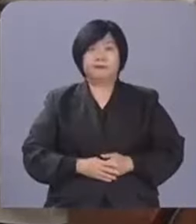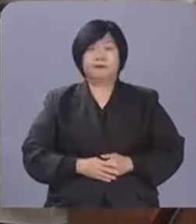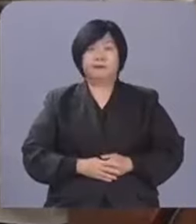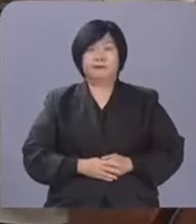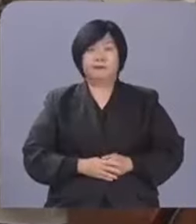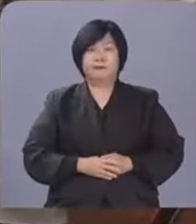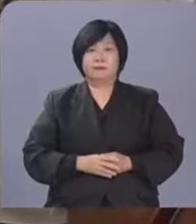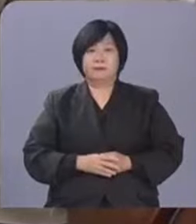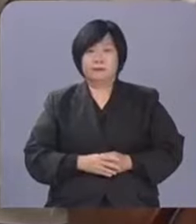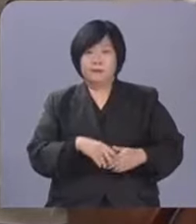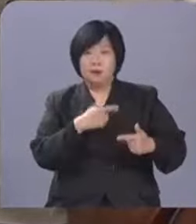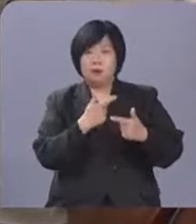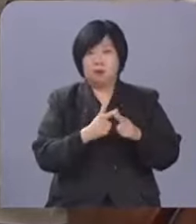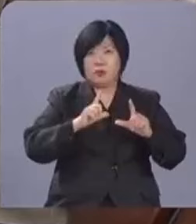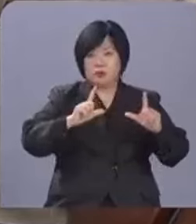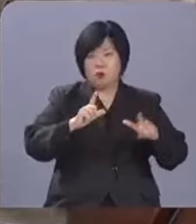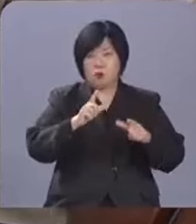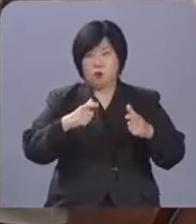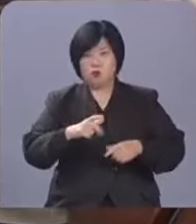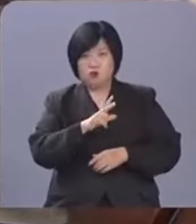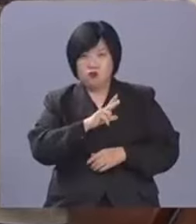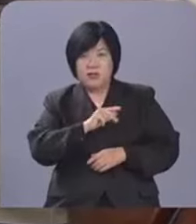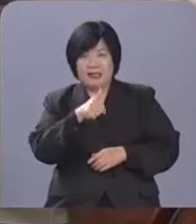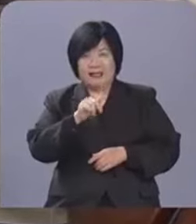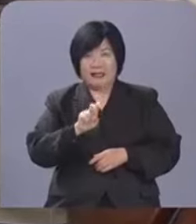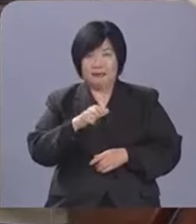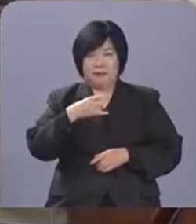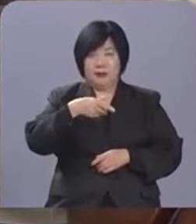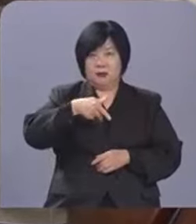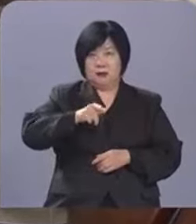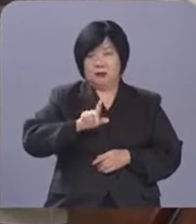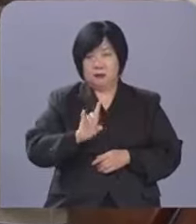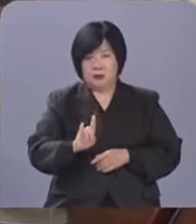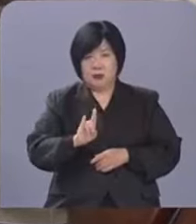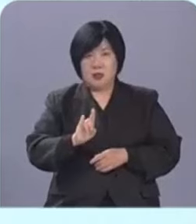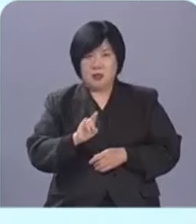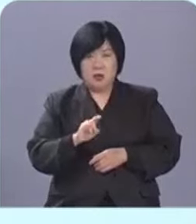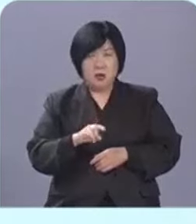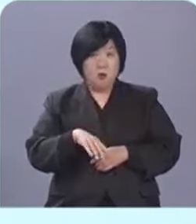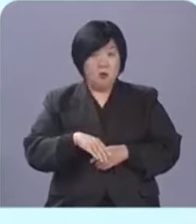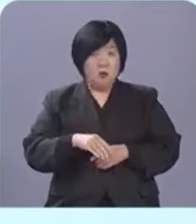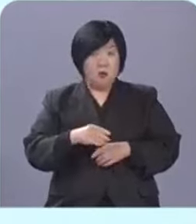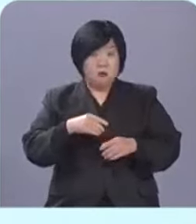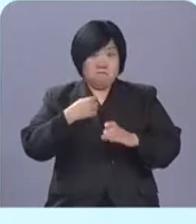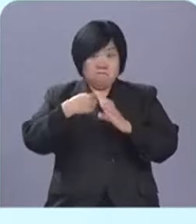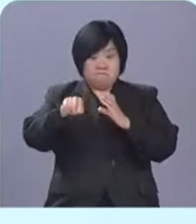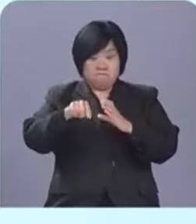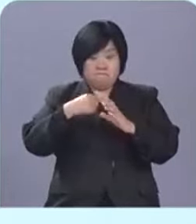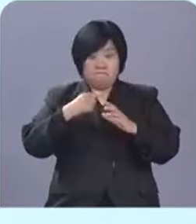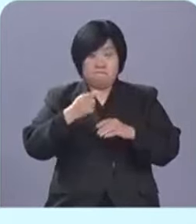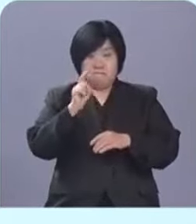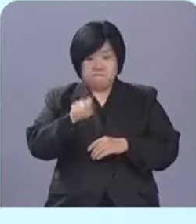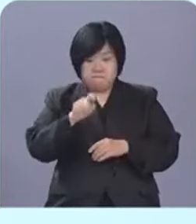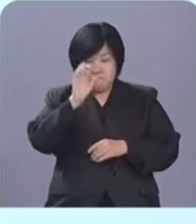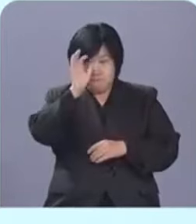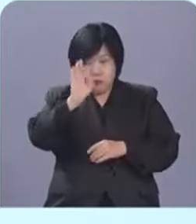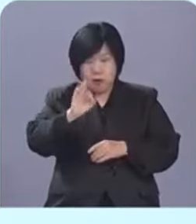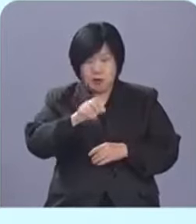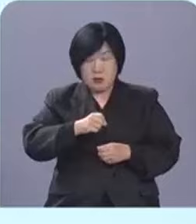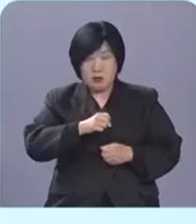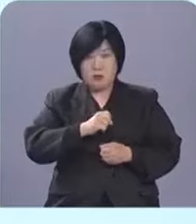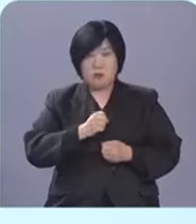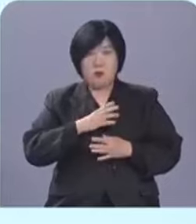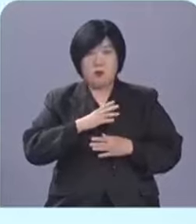기자입니다 부산동구의회 김희재 의원은 지난 2일 개인 이메일을 열었다 깜짝 놀랐습니다의 페이지에